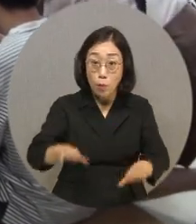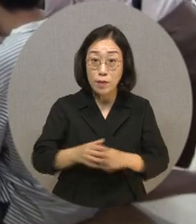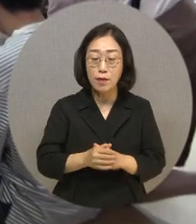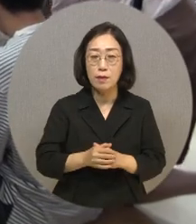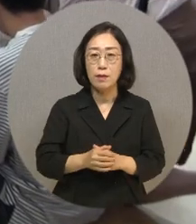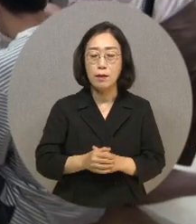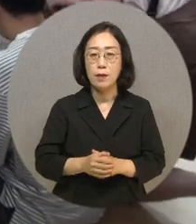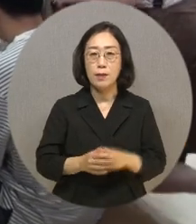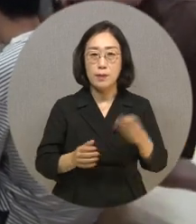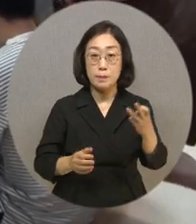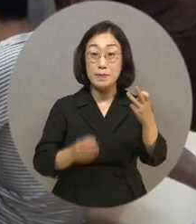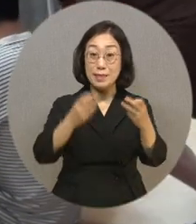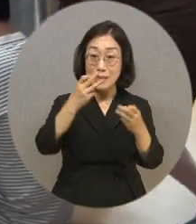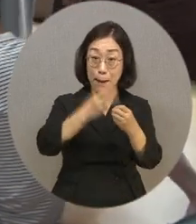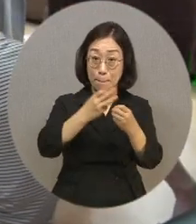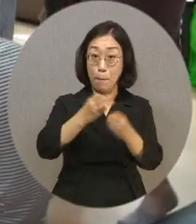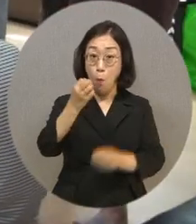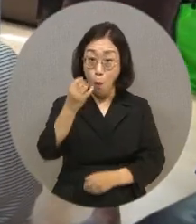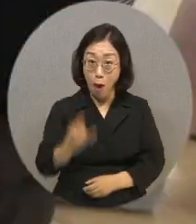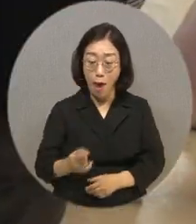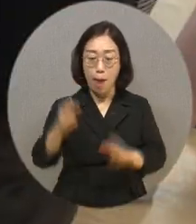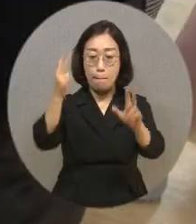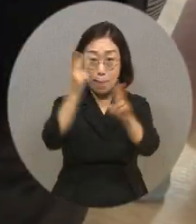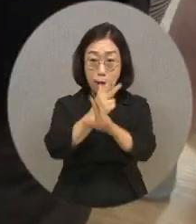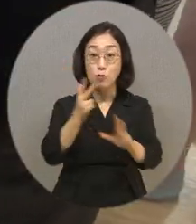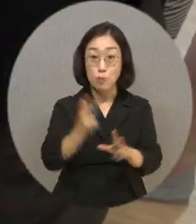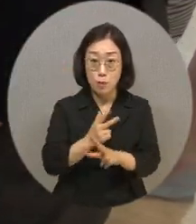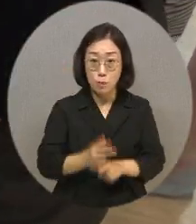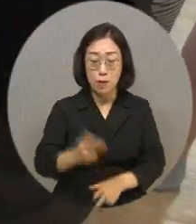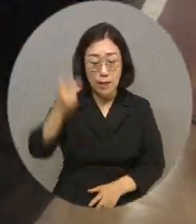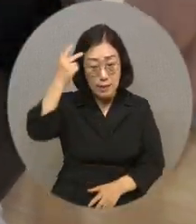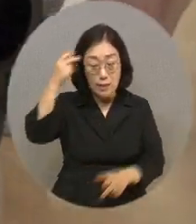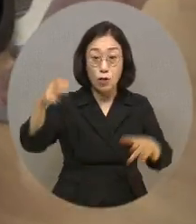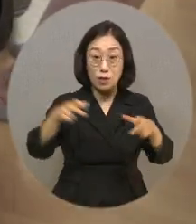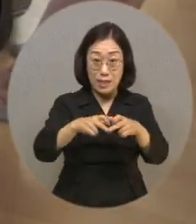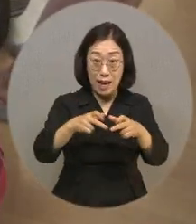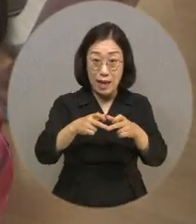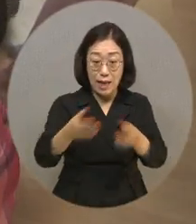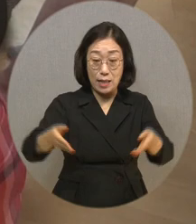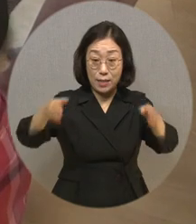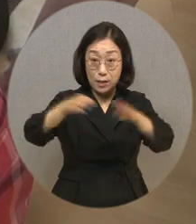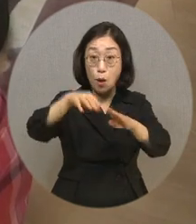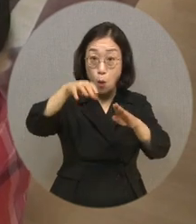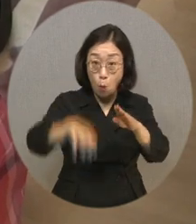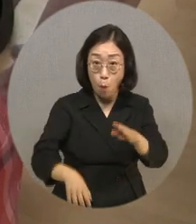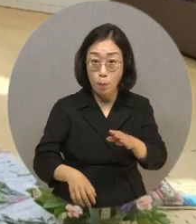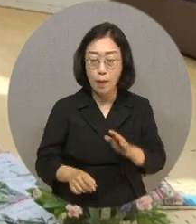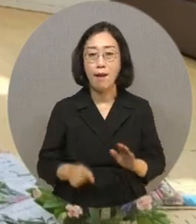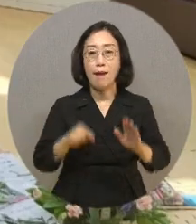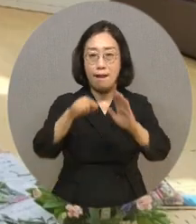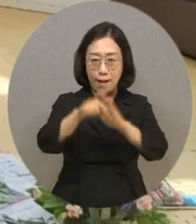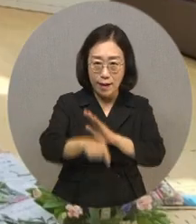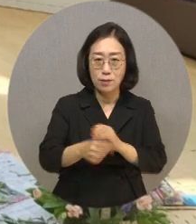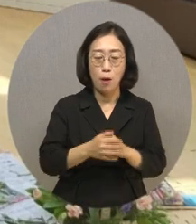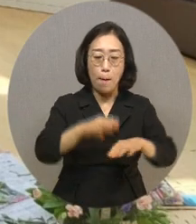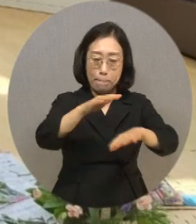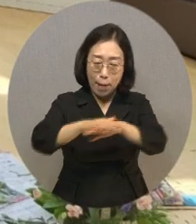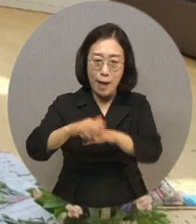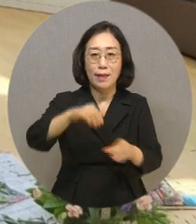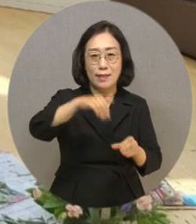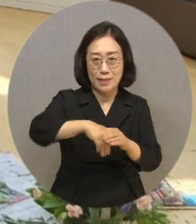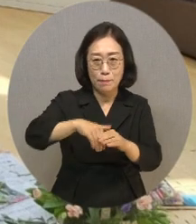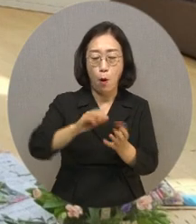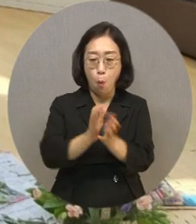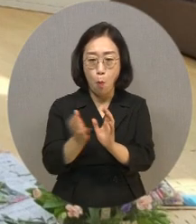총 13회기 매주 1회씩 지적장애인 거주시설을 찾아 입소인들과 함께 텃밭 만들기,